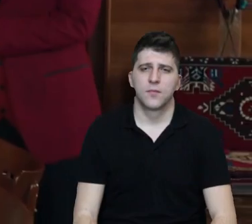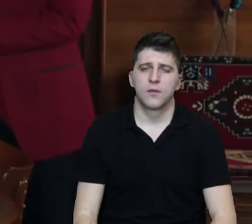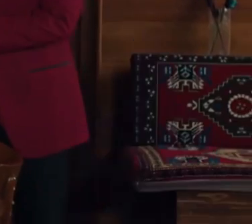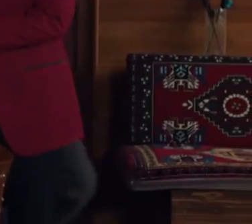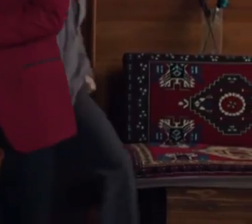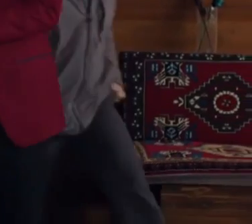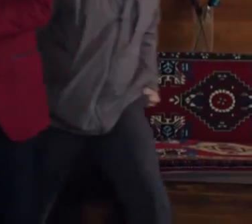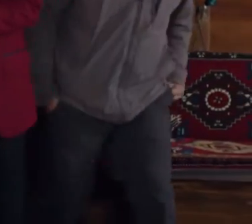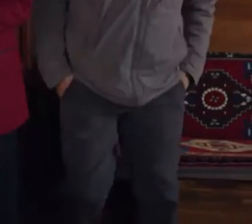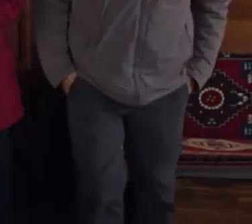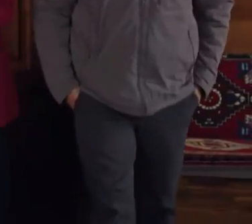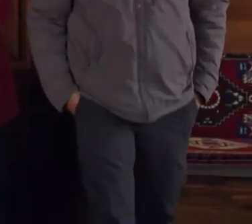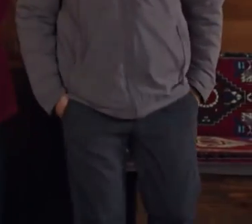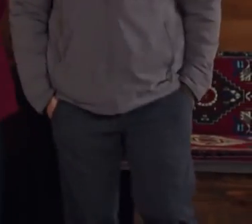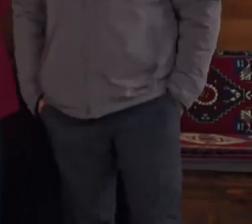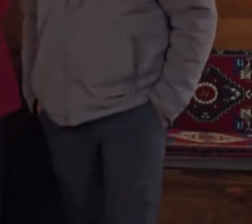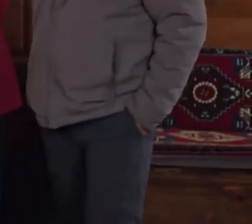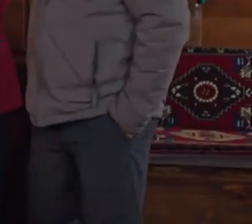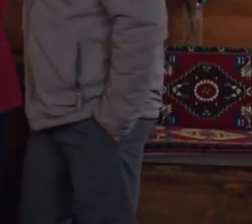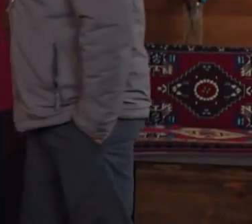kapıdan girdi.